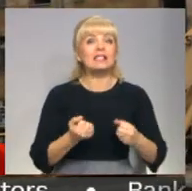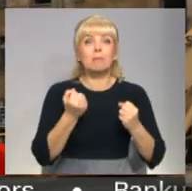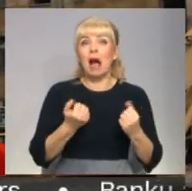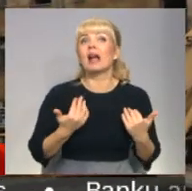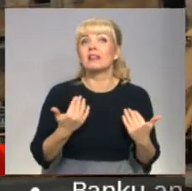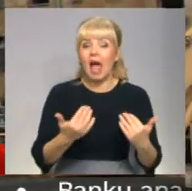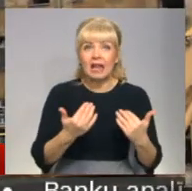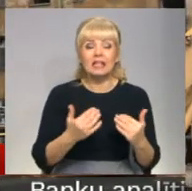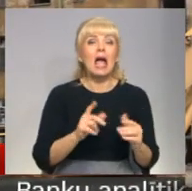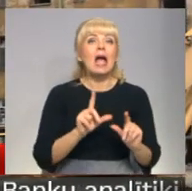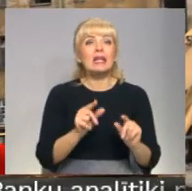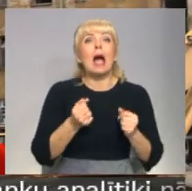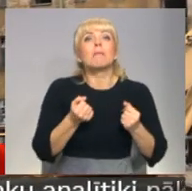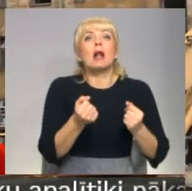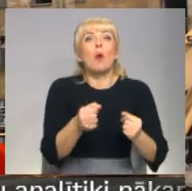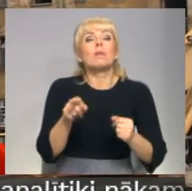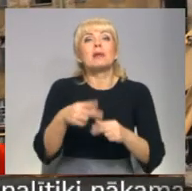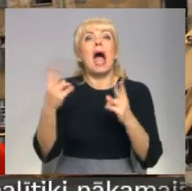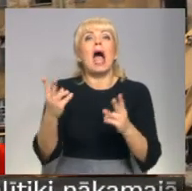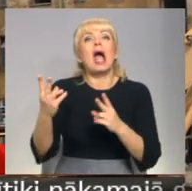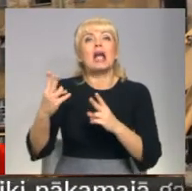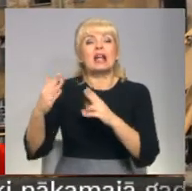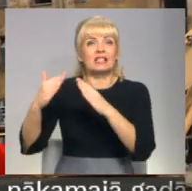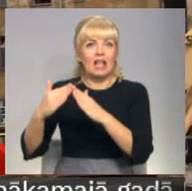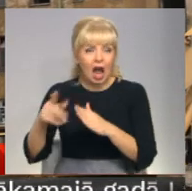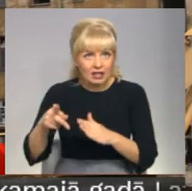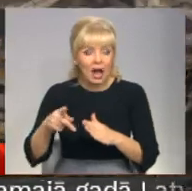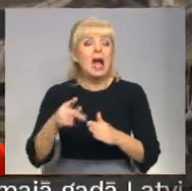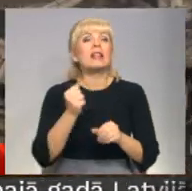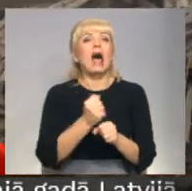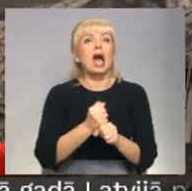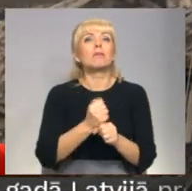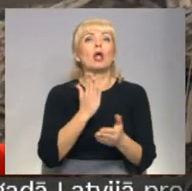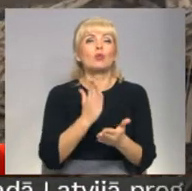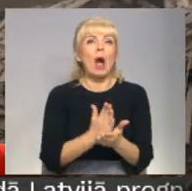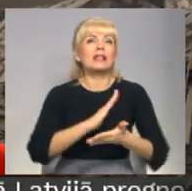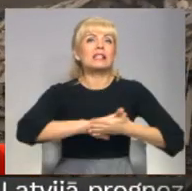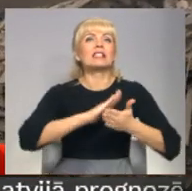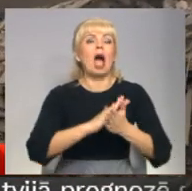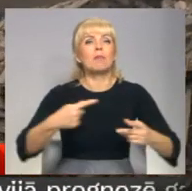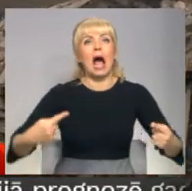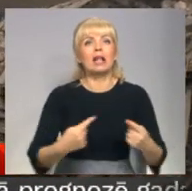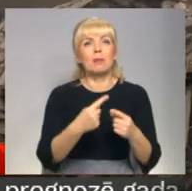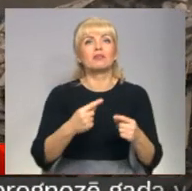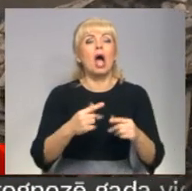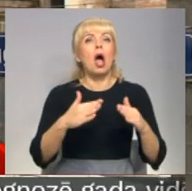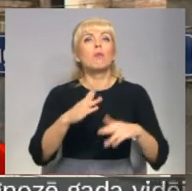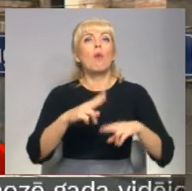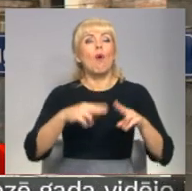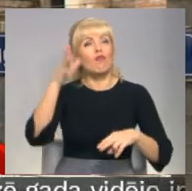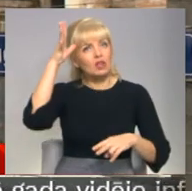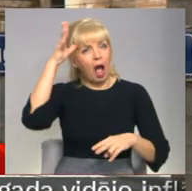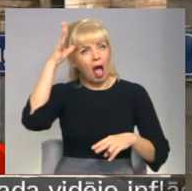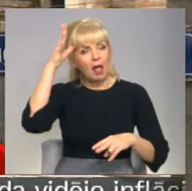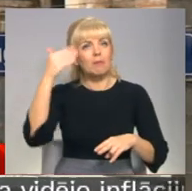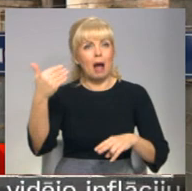varētu piekļūt degušajai ēkas daļai. Visi darbi notiekot atbilstīgi būvvaldē saskaņotajam demontāžas plānam. Viens